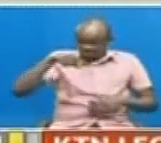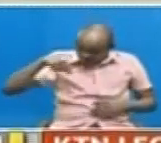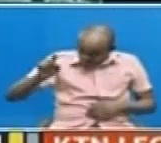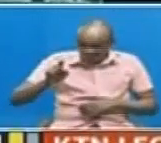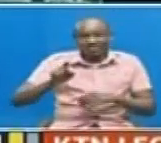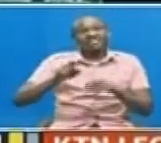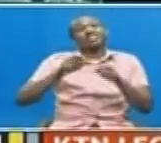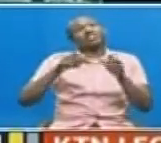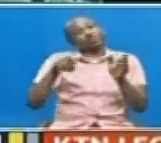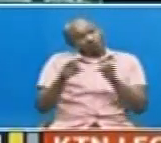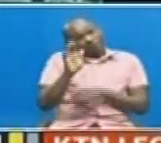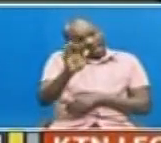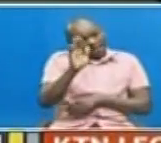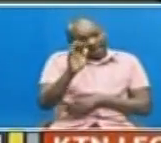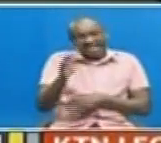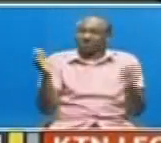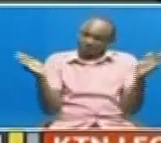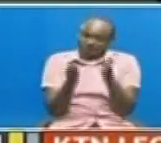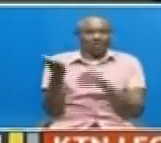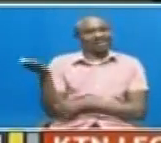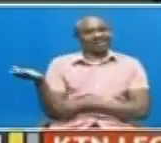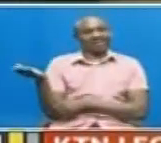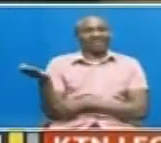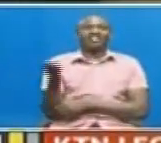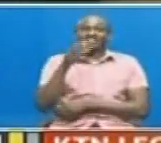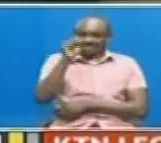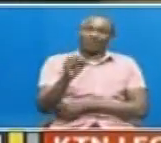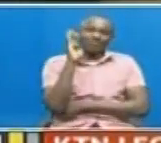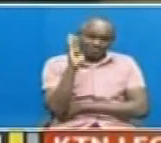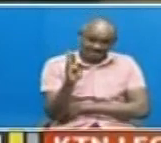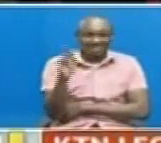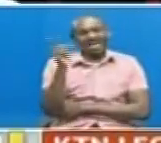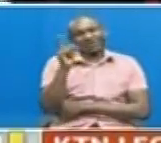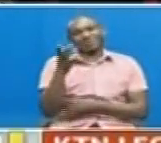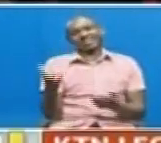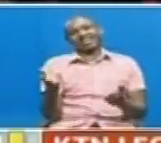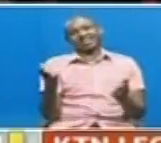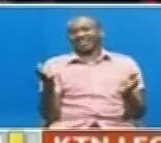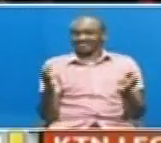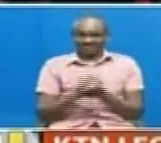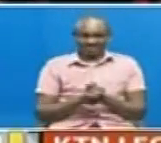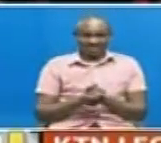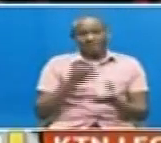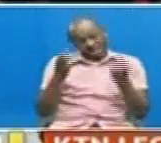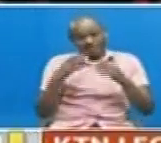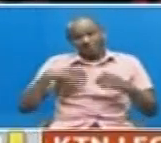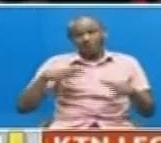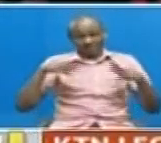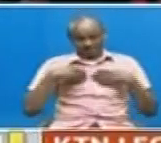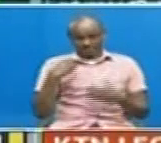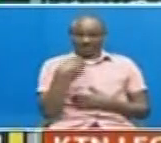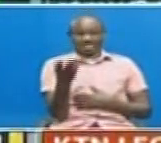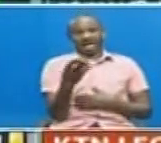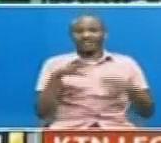hapa ndio studio yake kiwango cha wastani tu, mtaani South B, Nairobi. Kukubalika sawa, labda nimekubalika, lakini